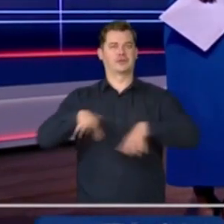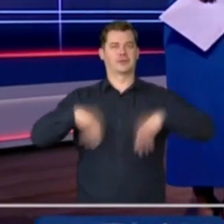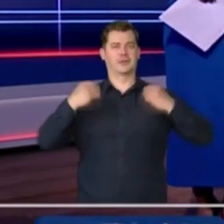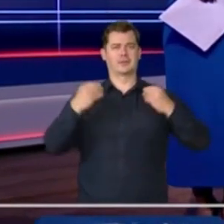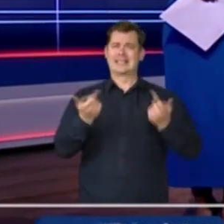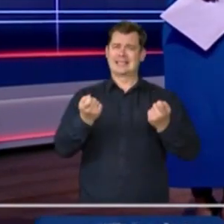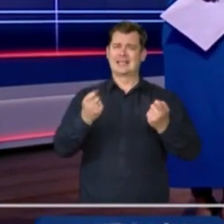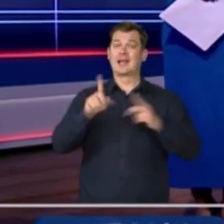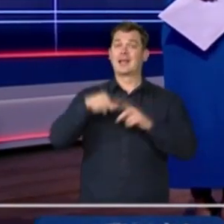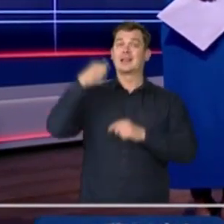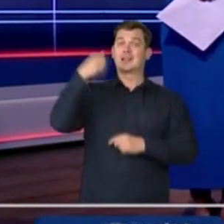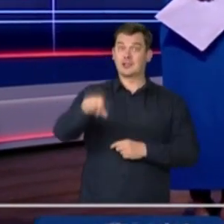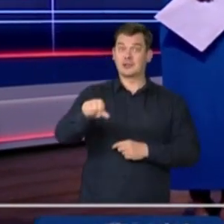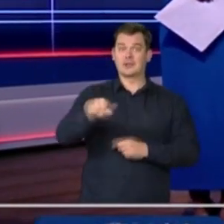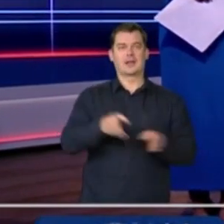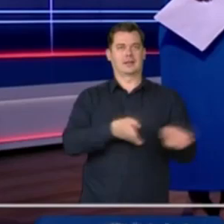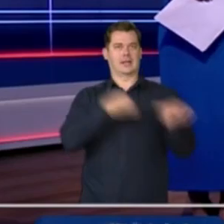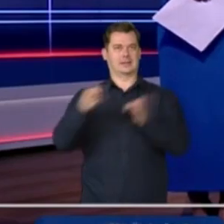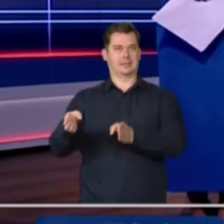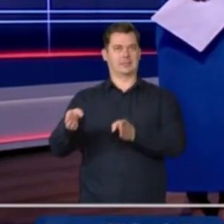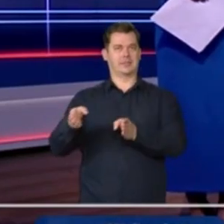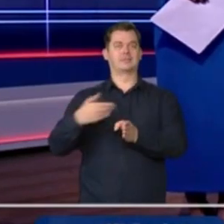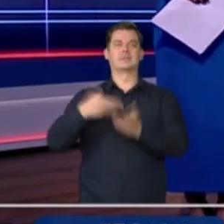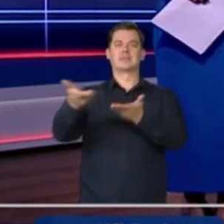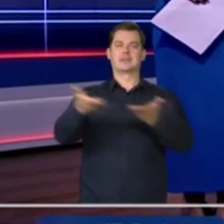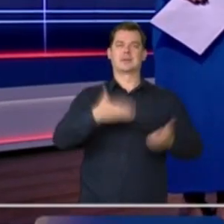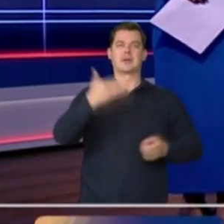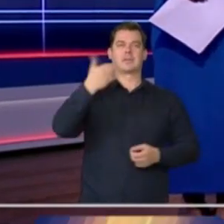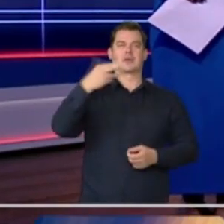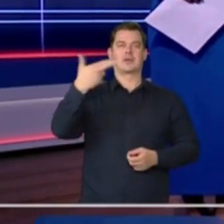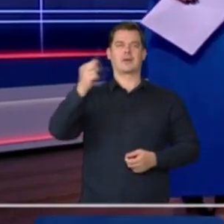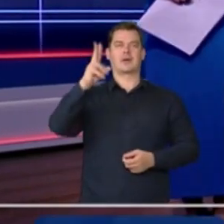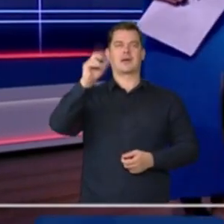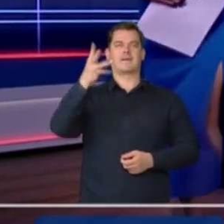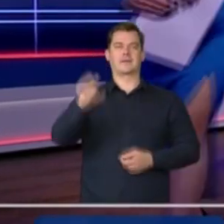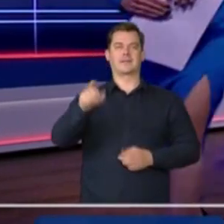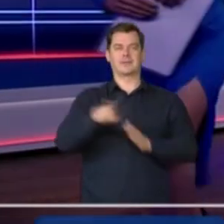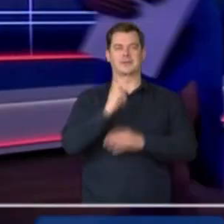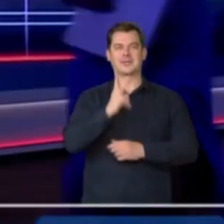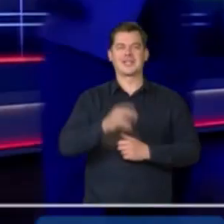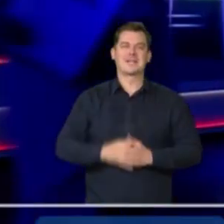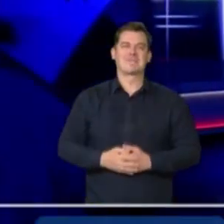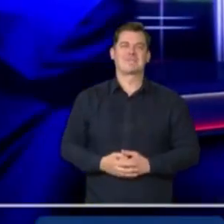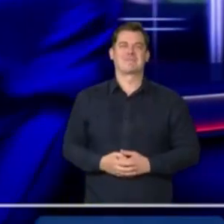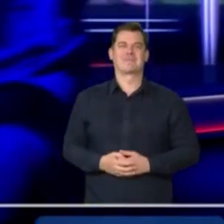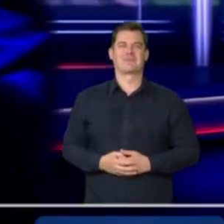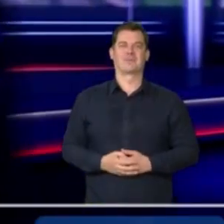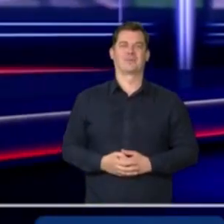chwilę, a za tydzień kolejny deser, na który zapraszam w imieniu Marzeny Kawy. Do zobaczenia.